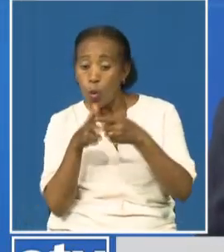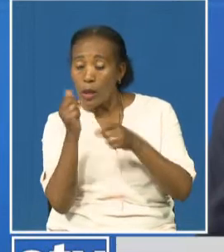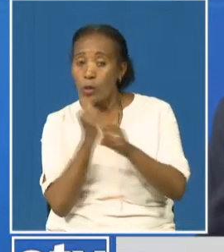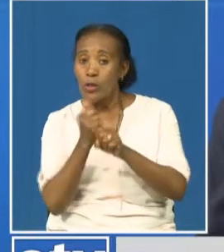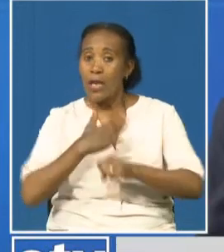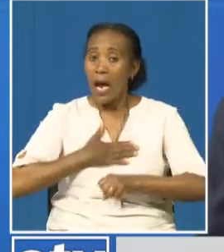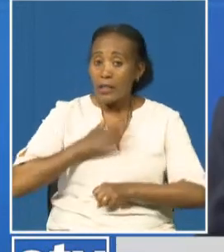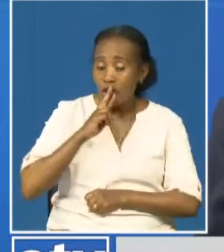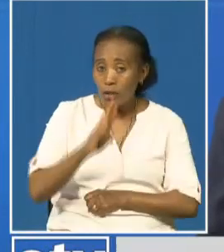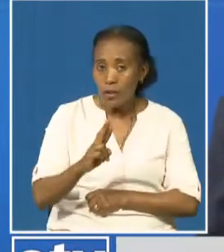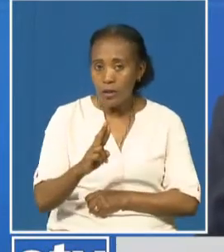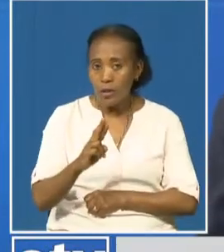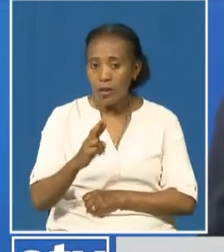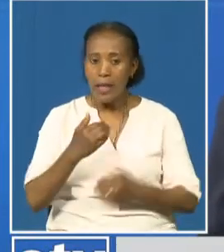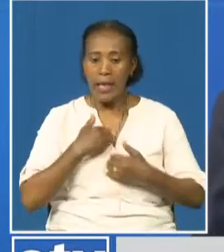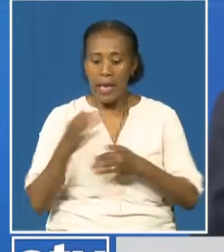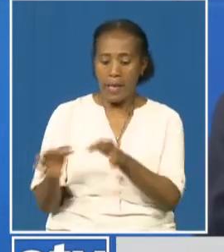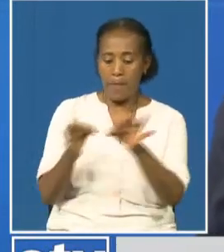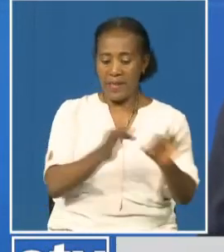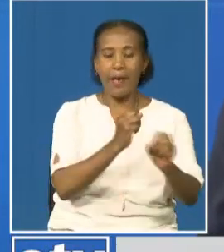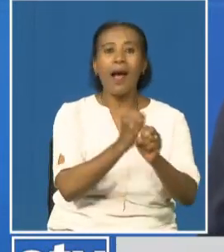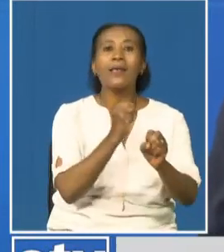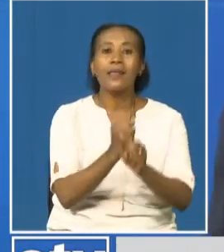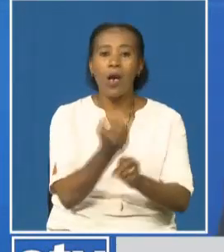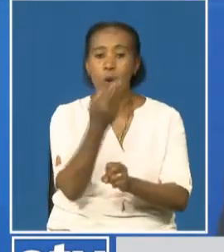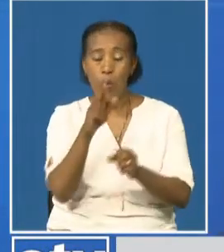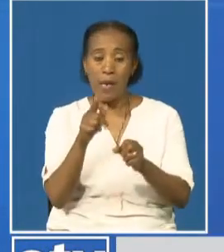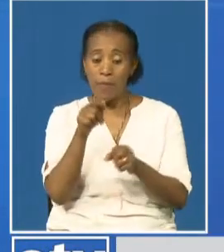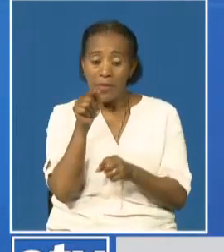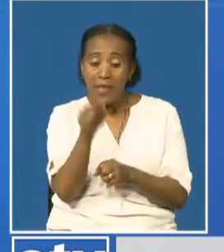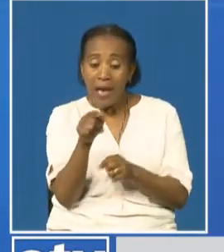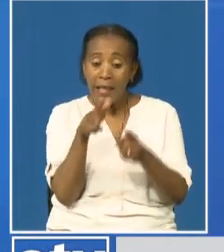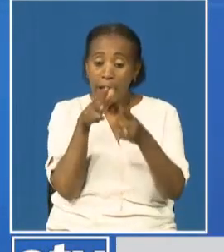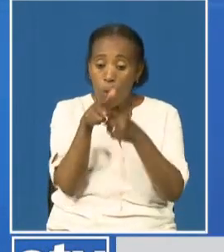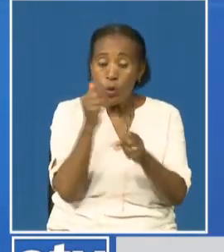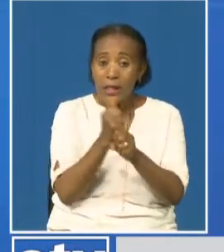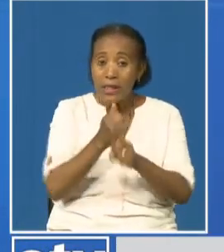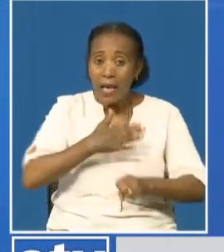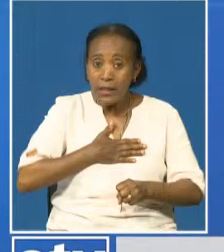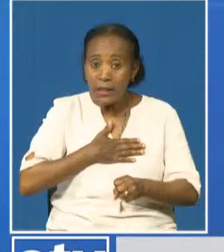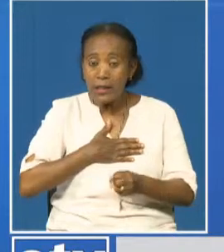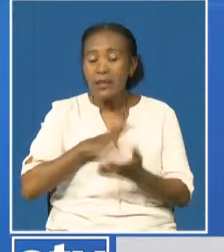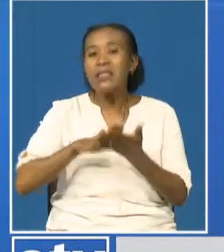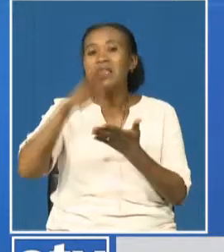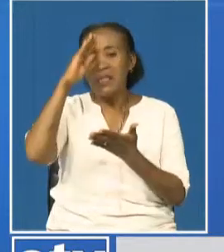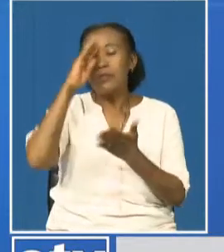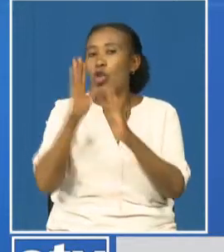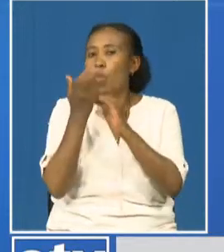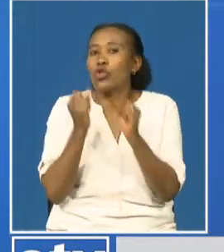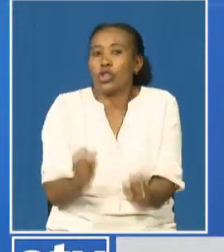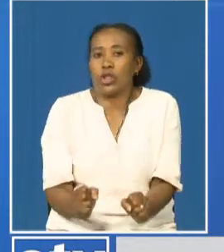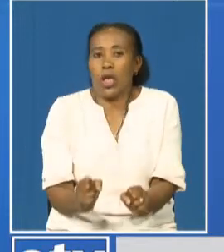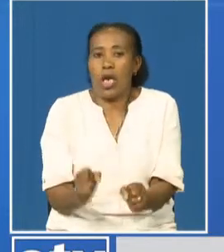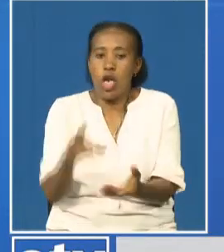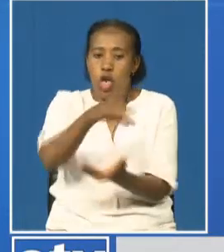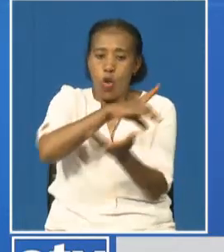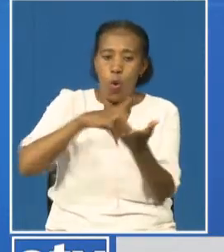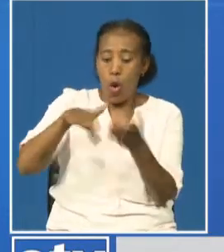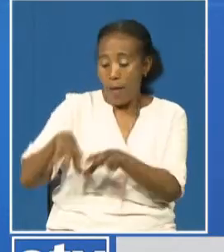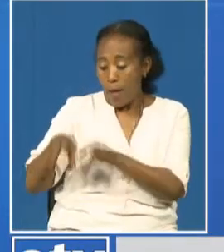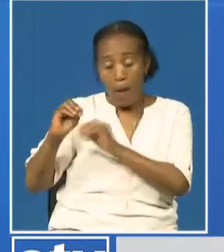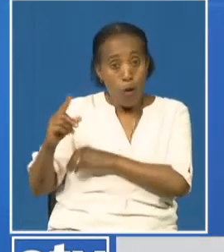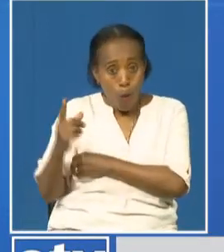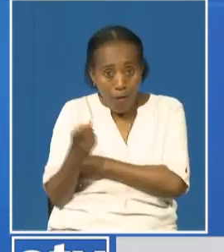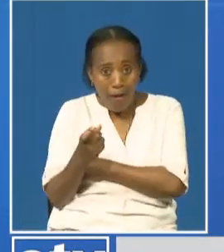ስራችን ያንን የሚተካ ስራ ወይም ደግሞ ያንን የተቋረጠውን ስራችንን ትምህርት ሊሆን ይችላል። የኮሌጅ ተማሪ